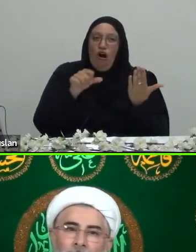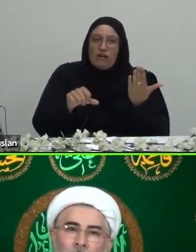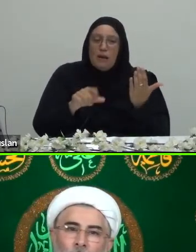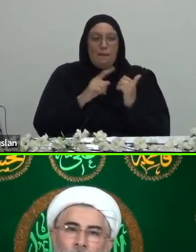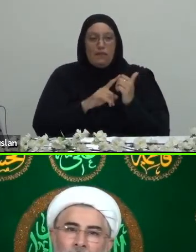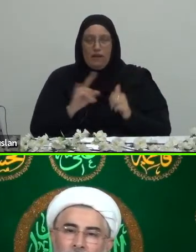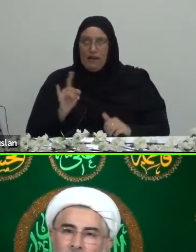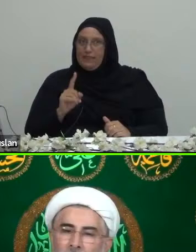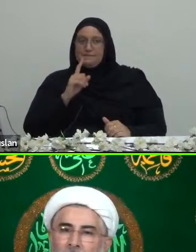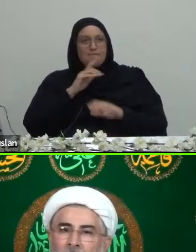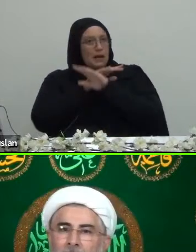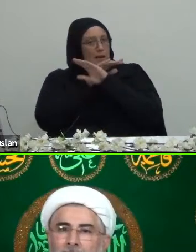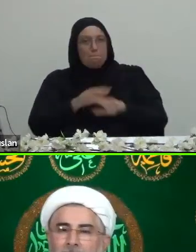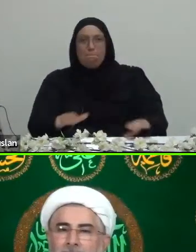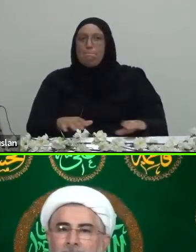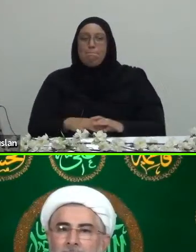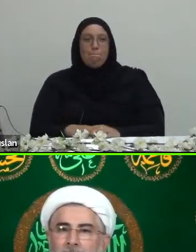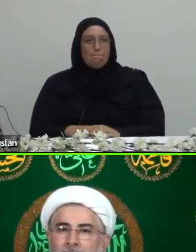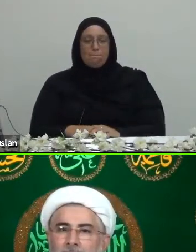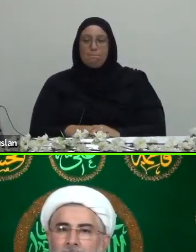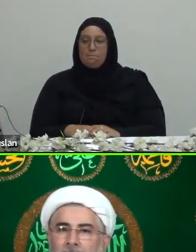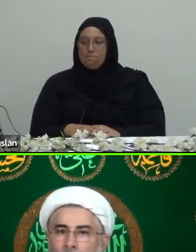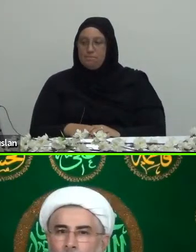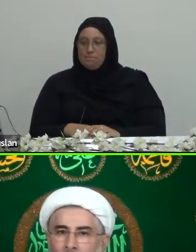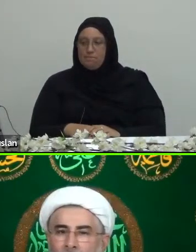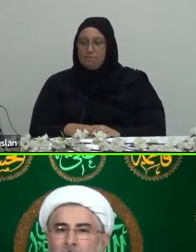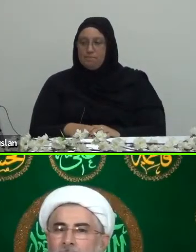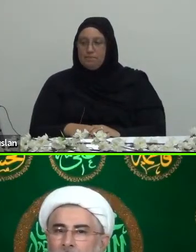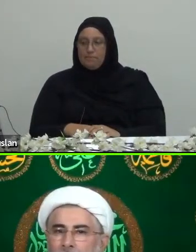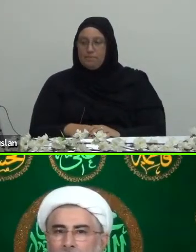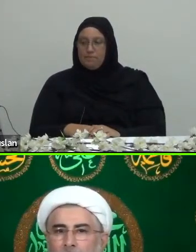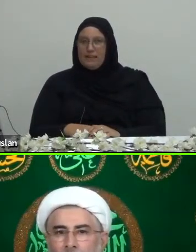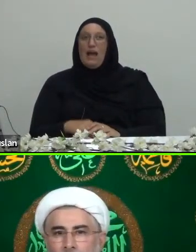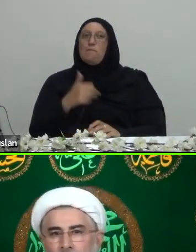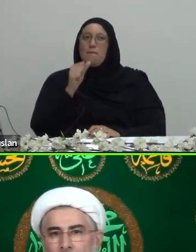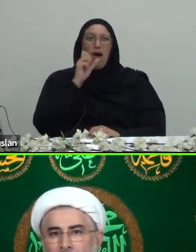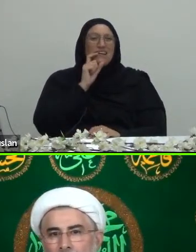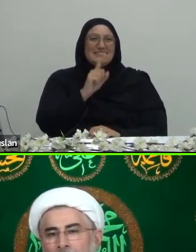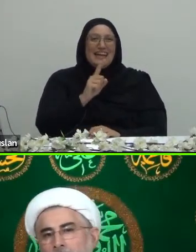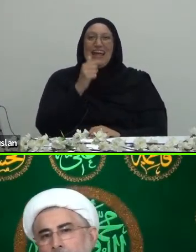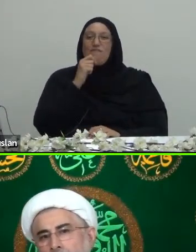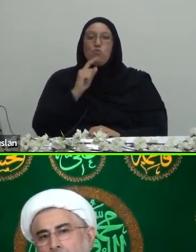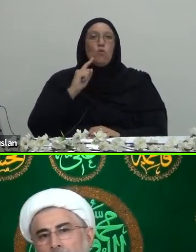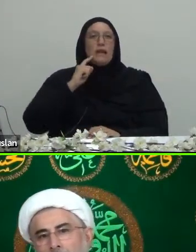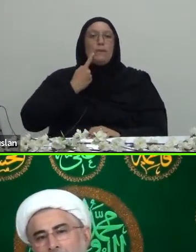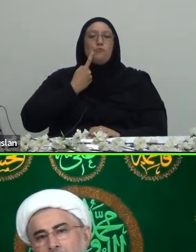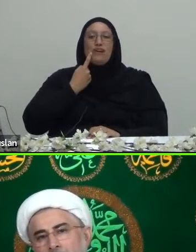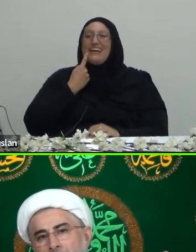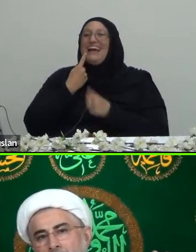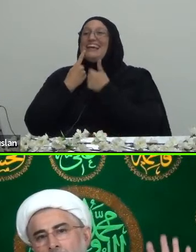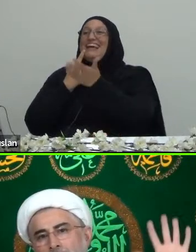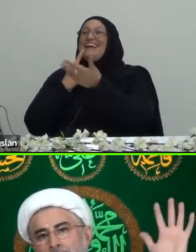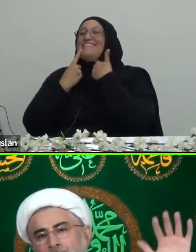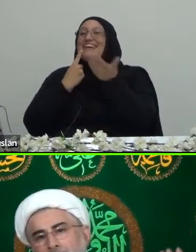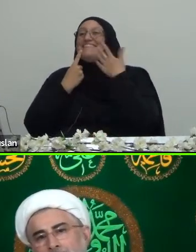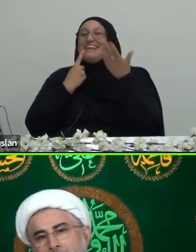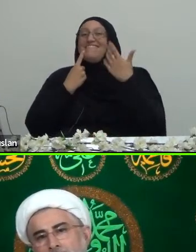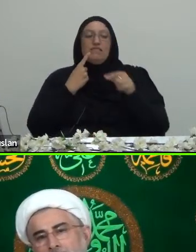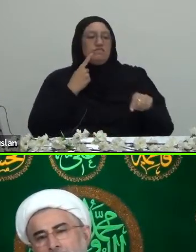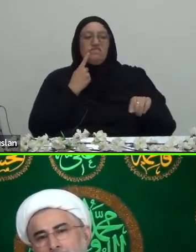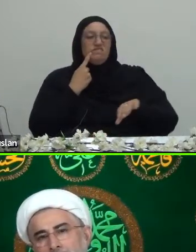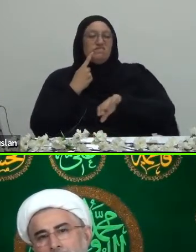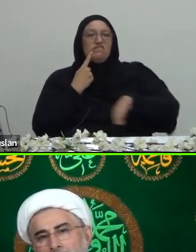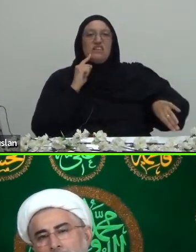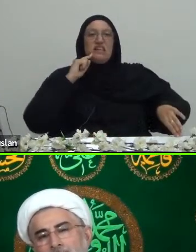خَتَمَ عَمَلَهُ بِمَعْصِيَةٍ, he has ended his life by sinning, applies to me. So I have to leave it the way that God